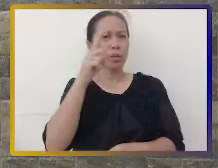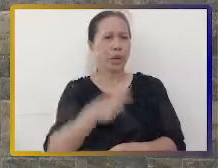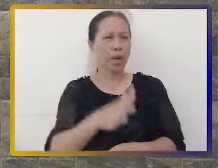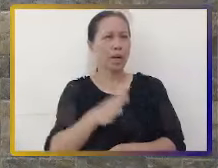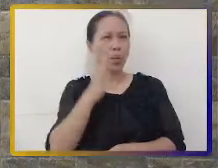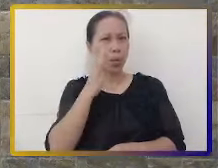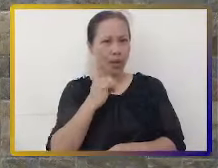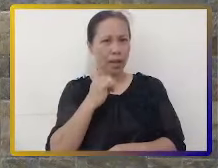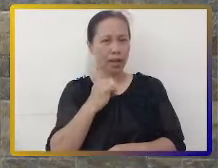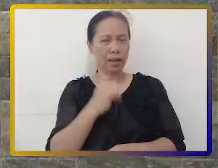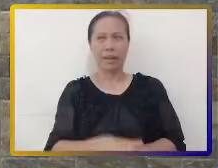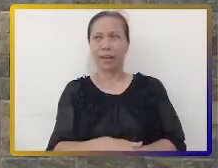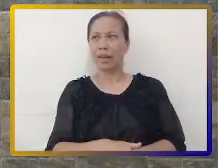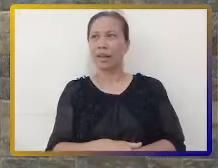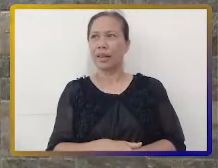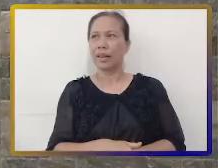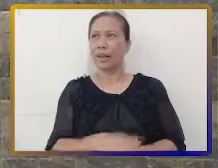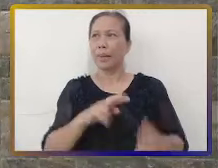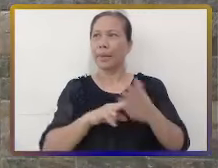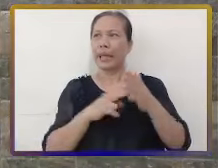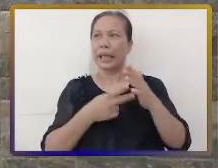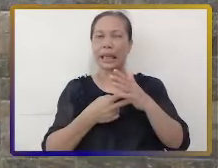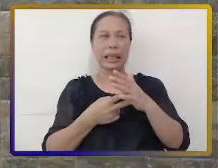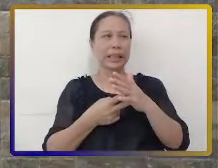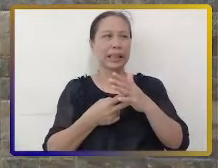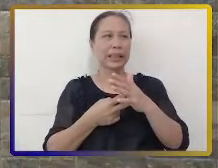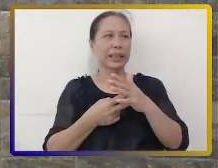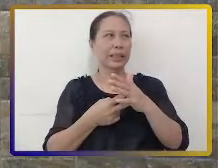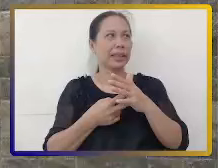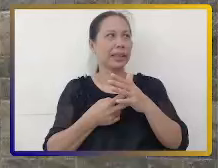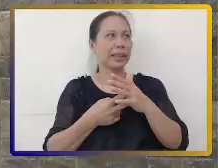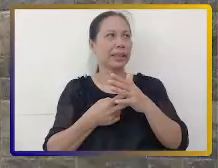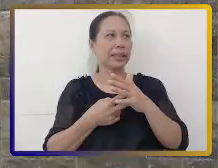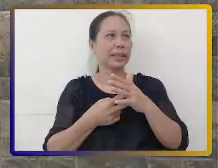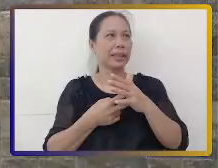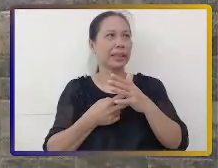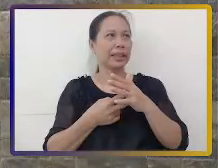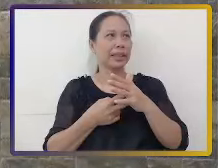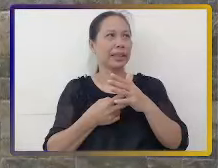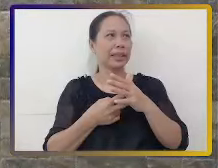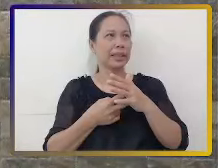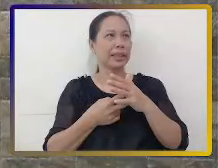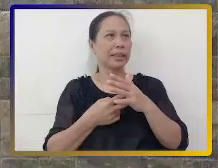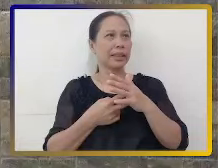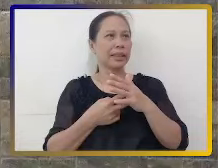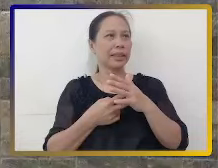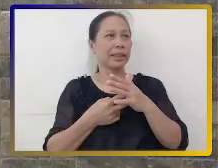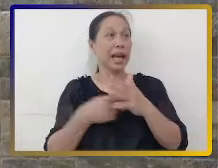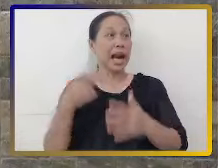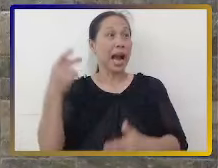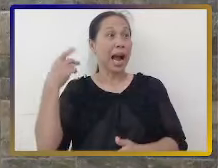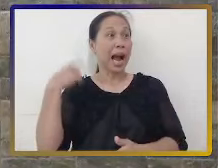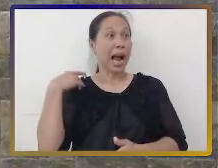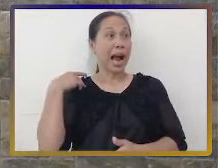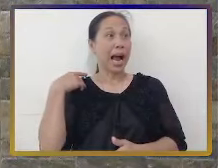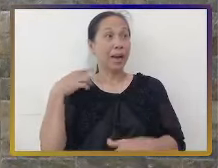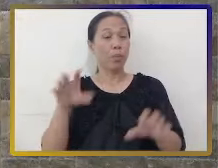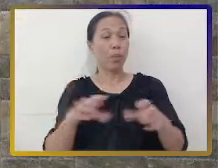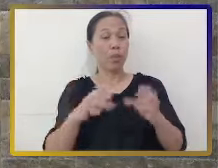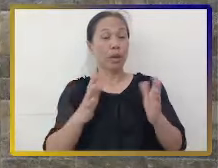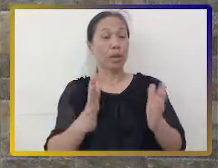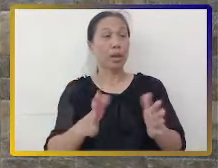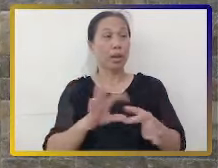kapatid definitely merong lingkod ang Diyos kaya kinakailangan ng pagkain